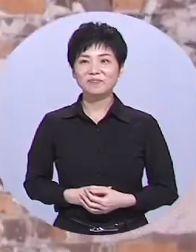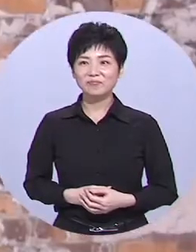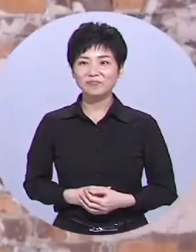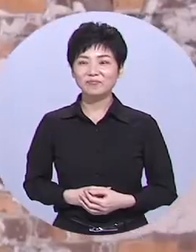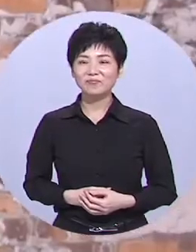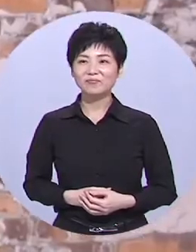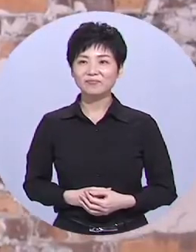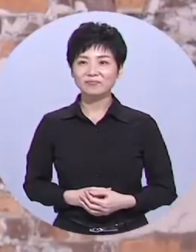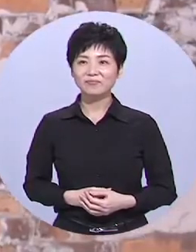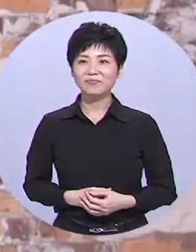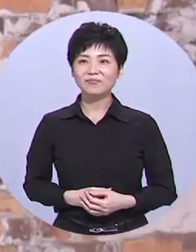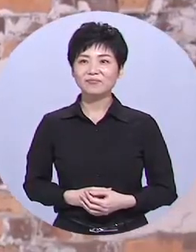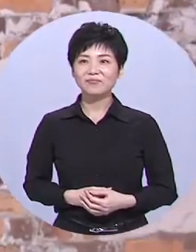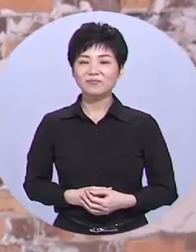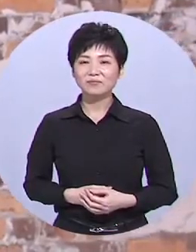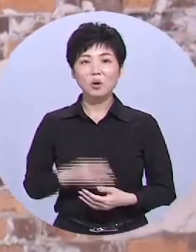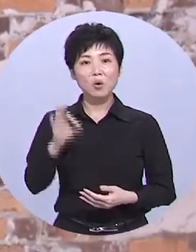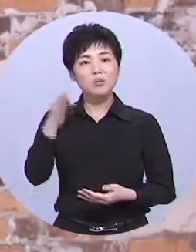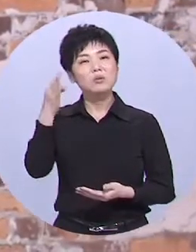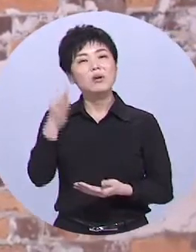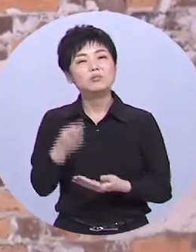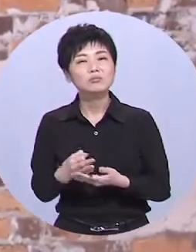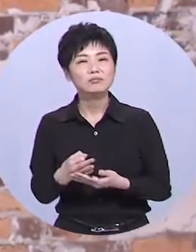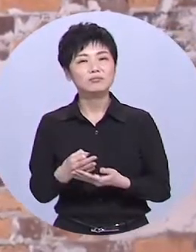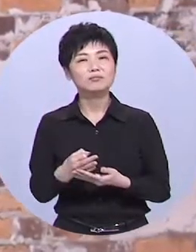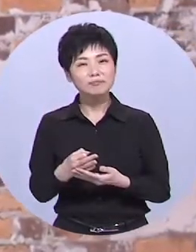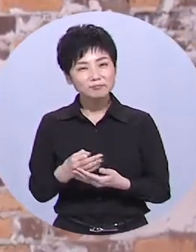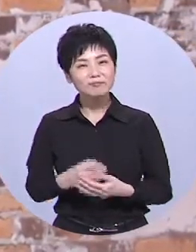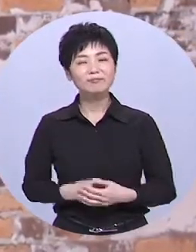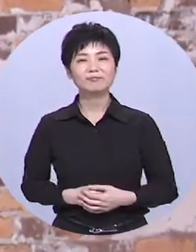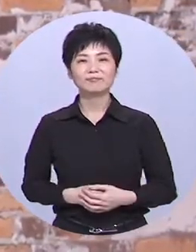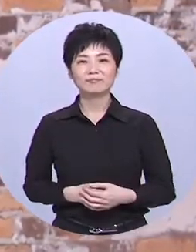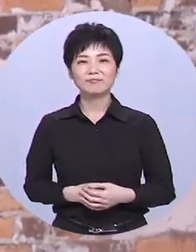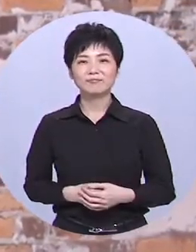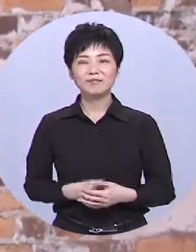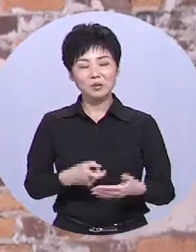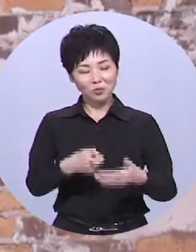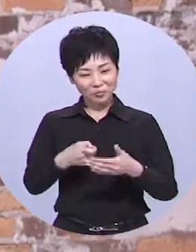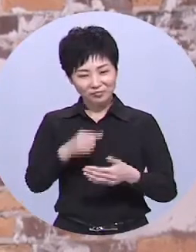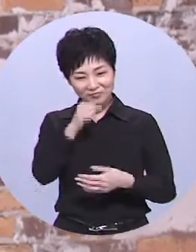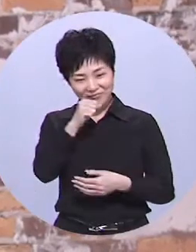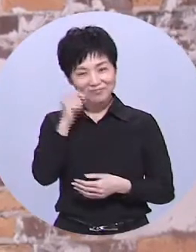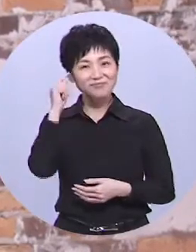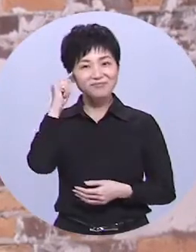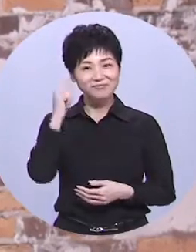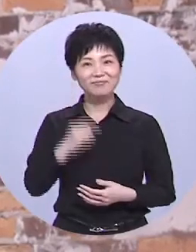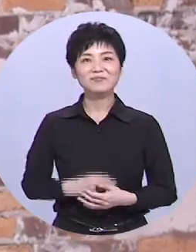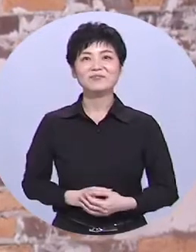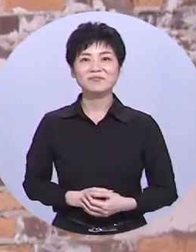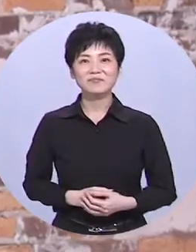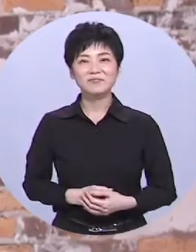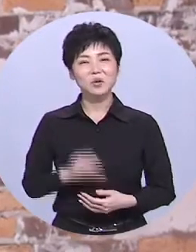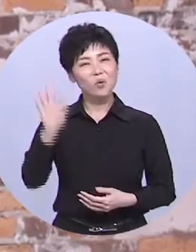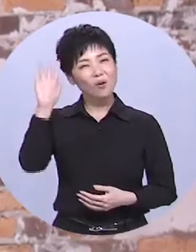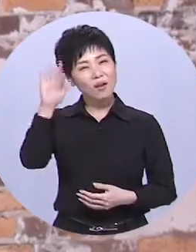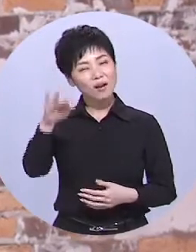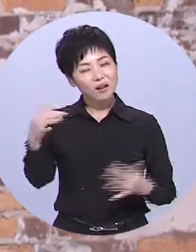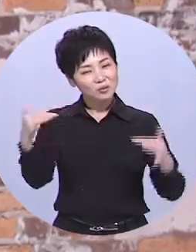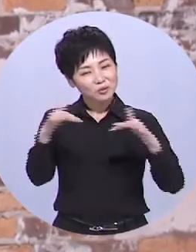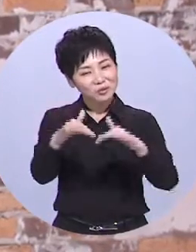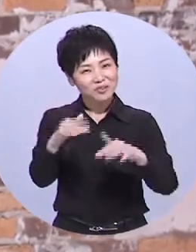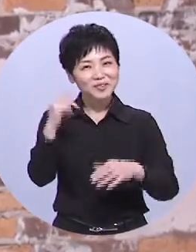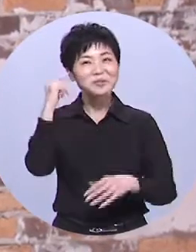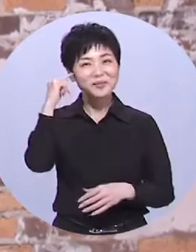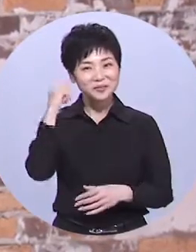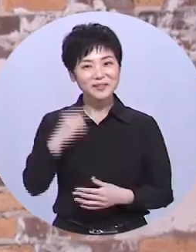当にそうですよね。この値段の安い空き家バンクにしかない物件もあるということで、本当にこれから大きく注目されそう